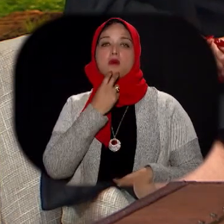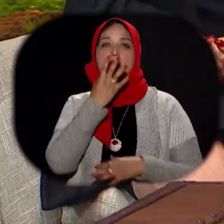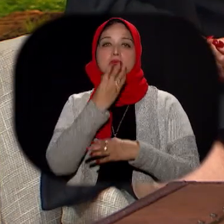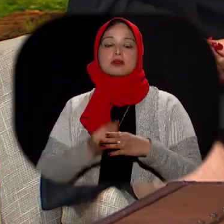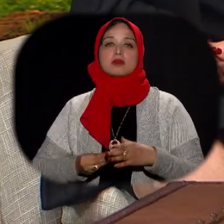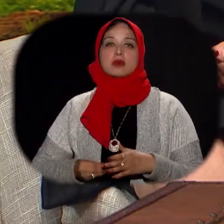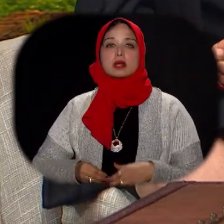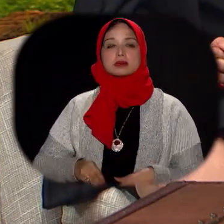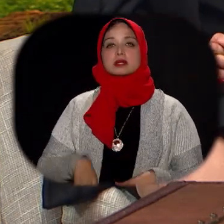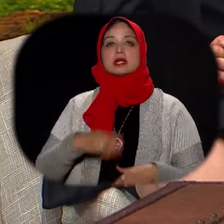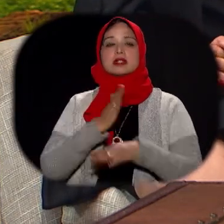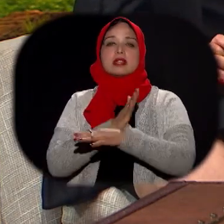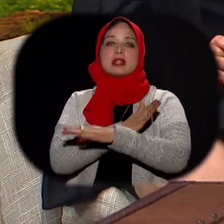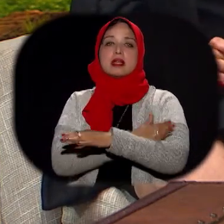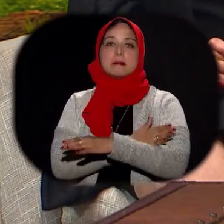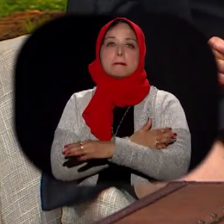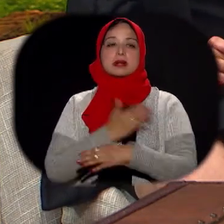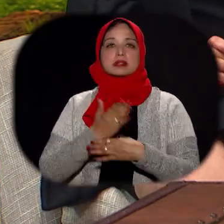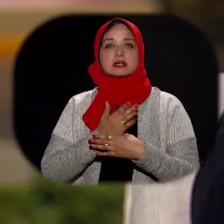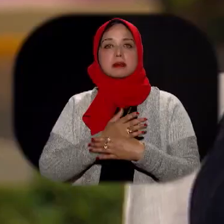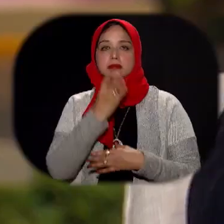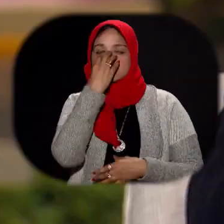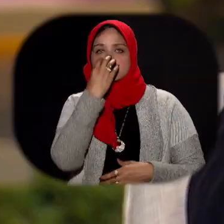على على على مركز الكلام والحركه بقى في شلل دماغي في في الح